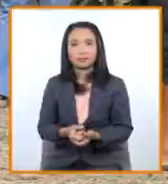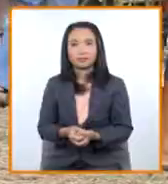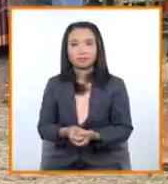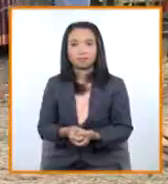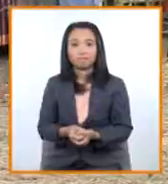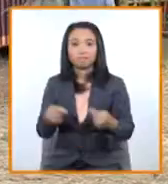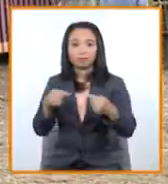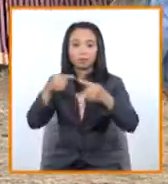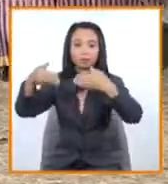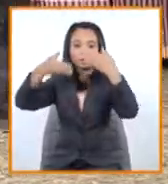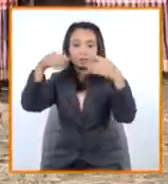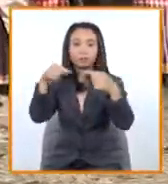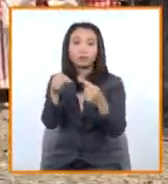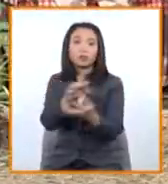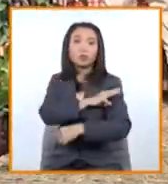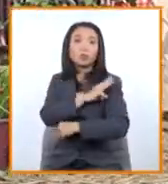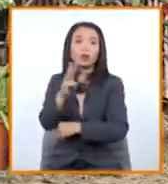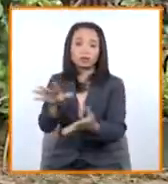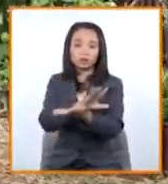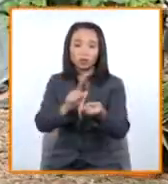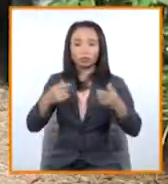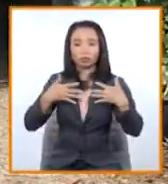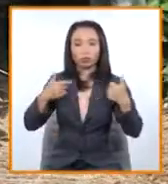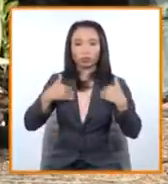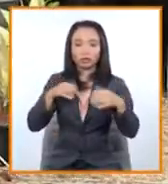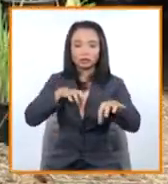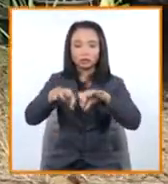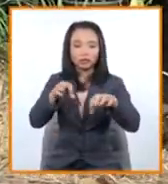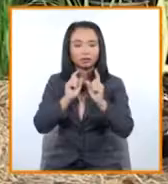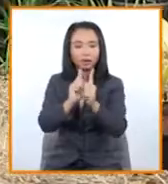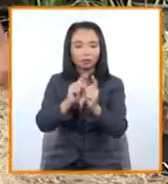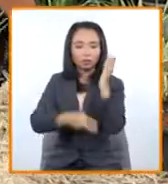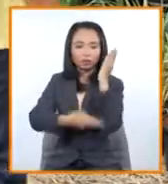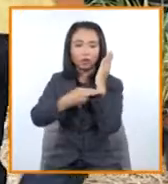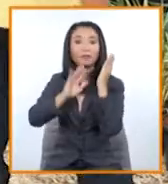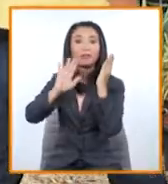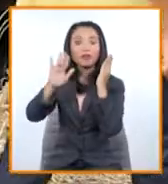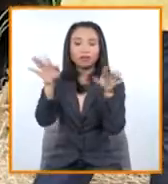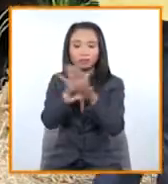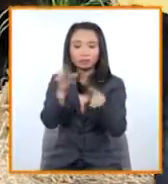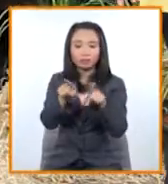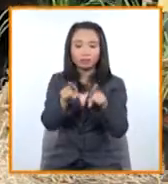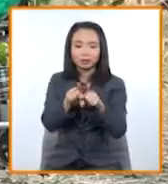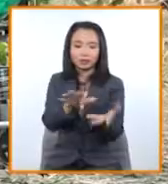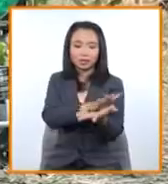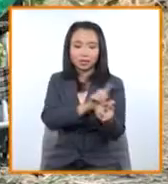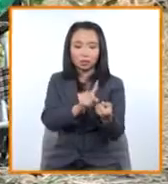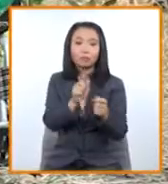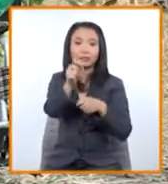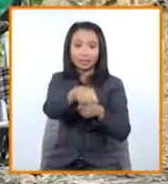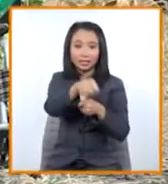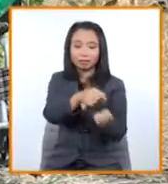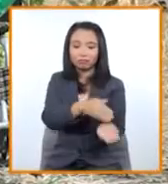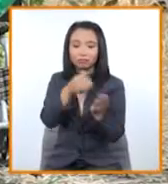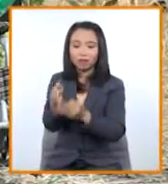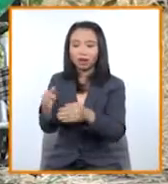งานมหกรรมวันสังคมสุขใจจัดขึ้นภายใต้แนวคิด3000โมเดลซึ่งเป็นการเชื่อมโยงสังคมเกษตรอินทรีย์อย่างยั่งยืนและ